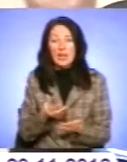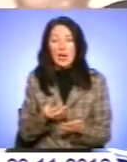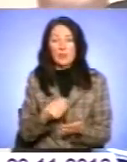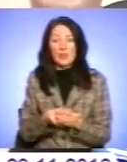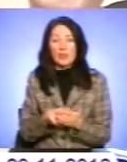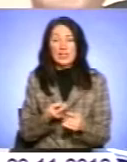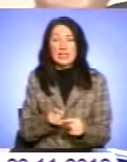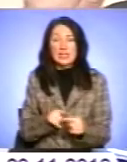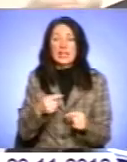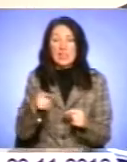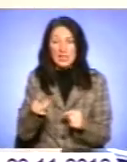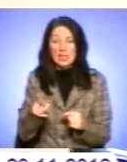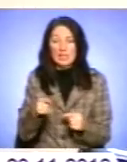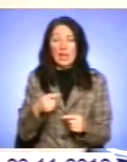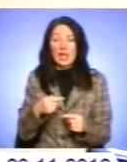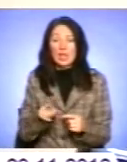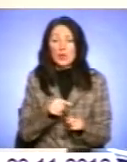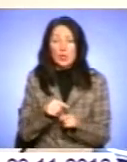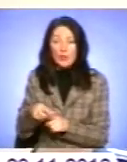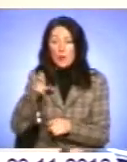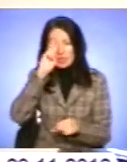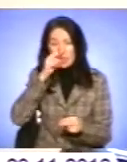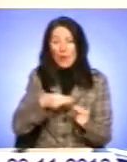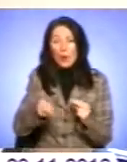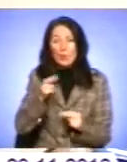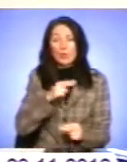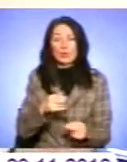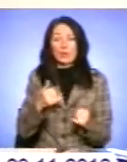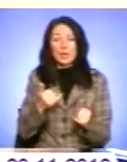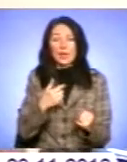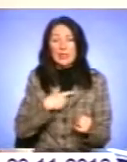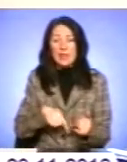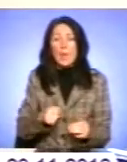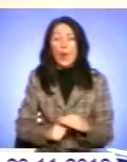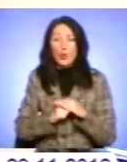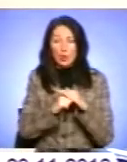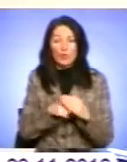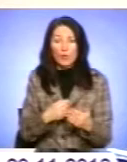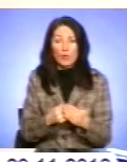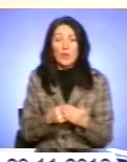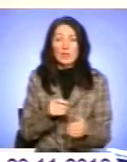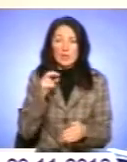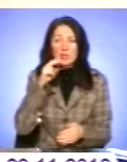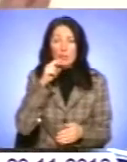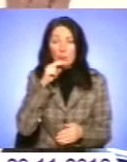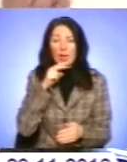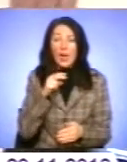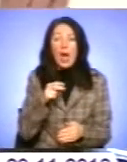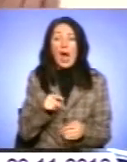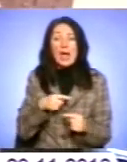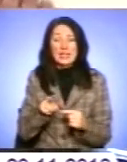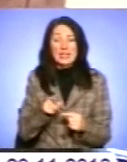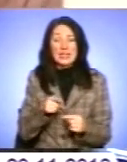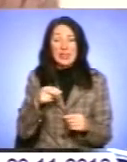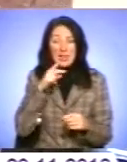Вартість у цій різниці. Іншими словами, держава компенсує на себе основну вартість медикамента. А різниця – це що?